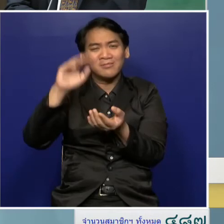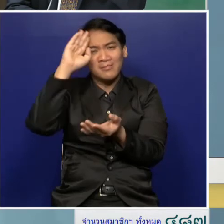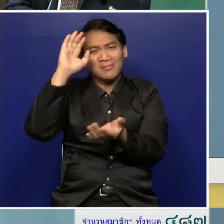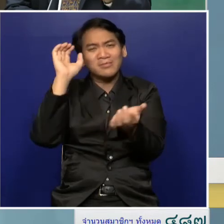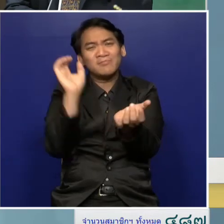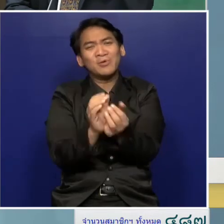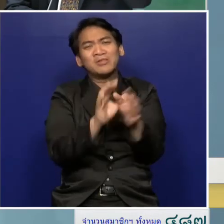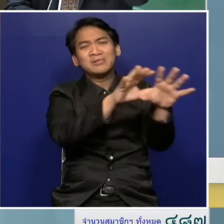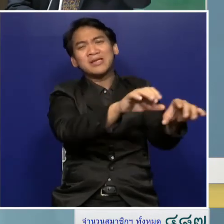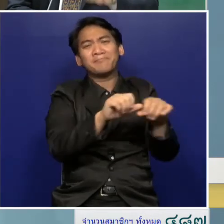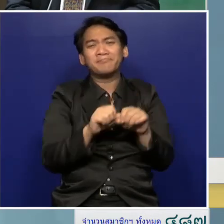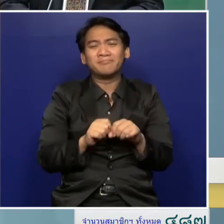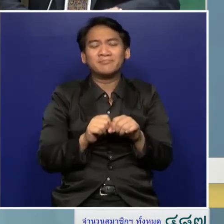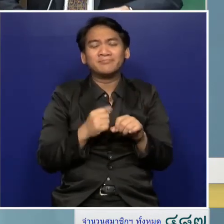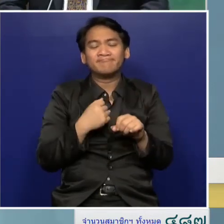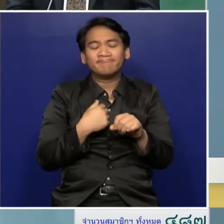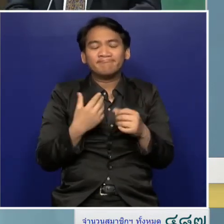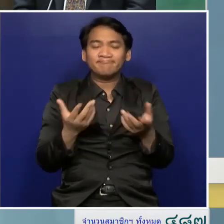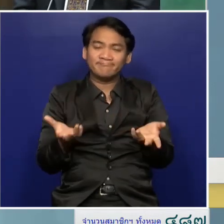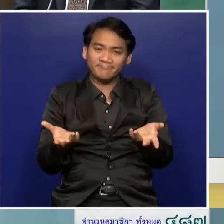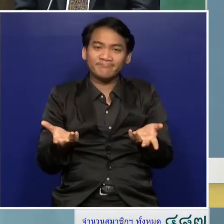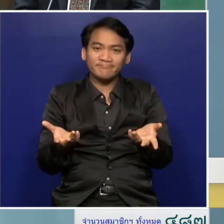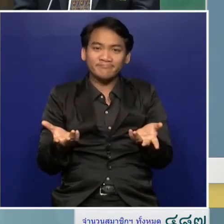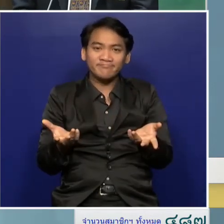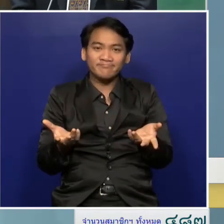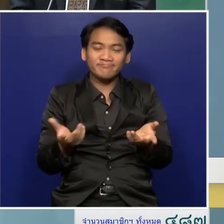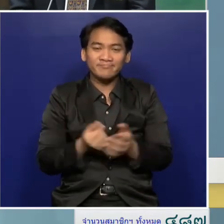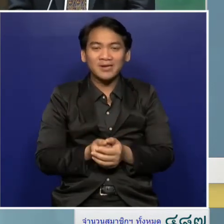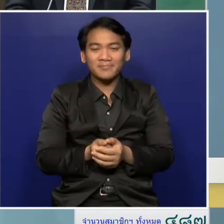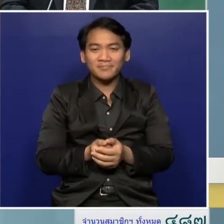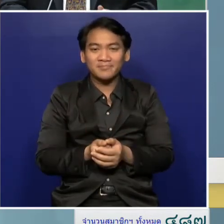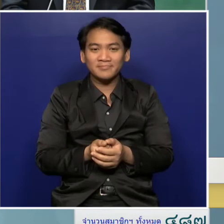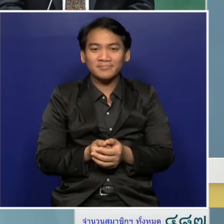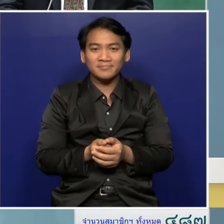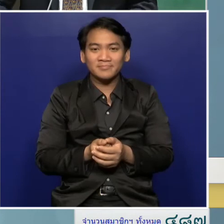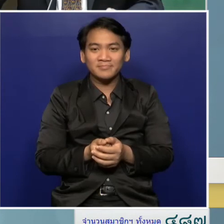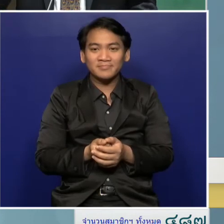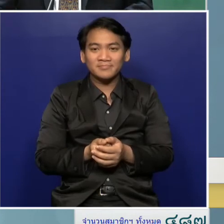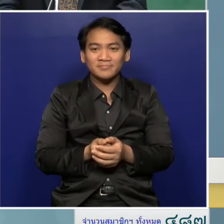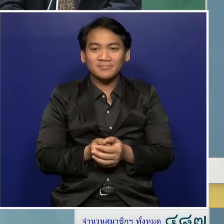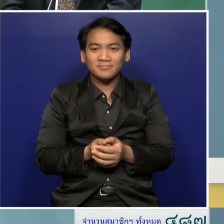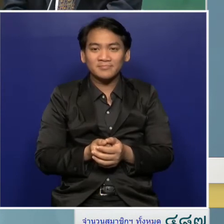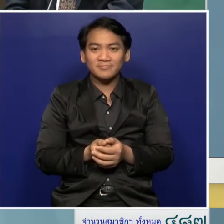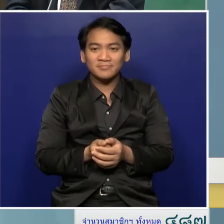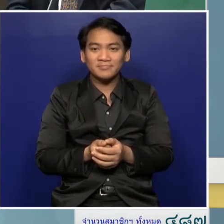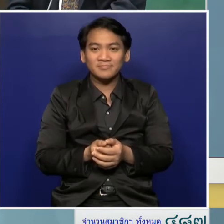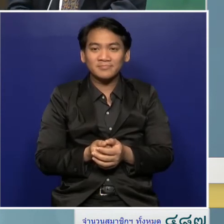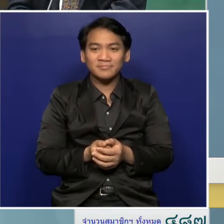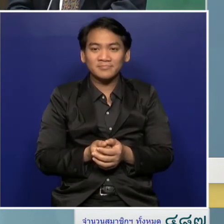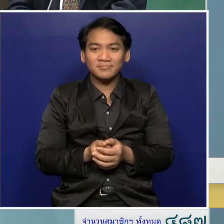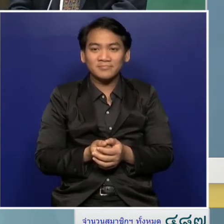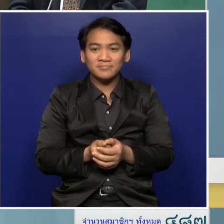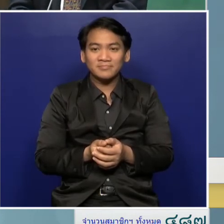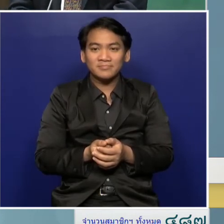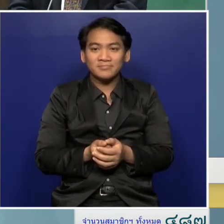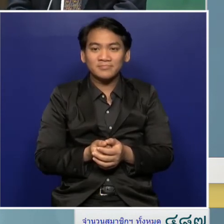น้ำกระท่อมเน็ตหรือเสร็จยาเนี่ยและถูกตรวจเป็นฉี่สีม่วงเขาเสียสิทธิ์ที่จะมาเป็นก็